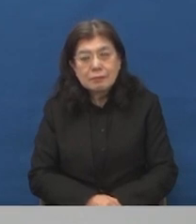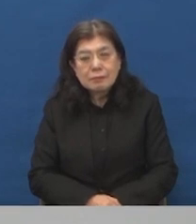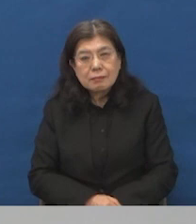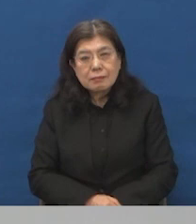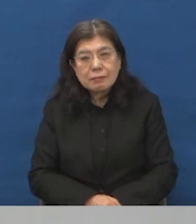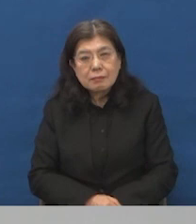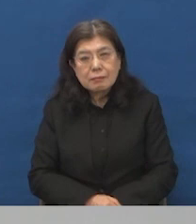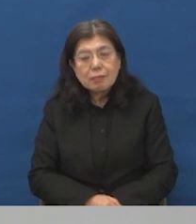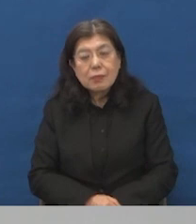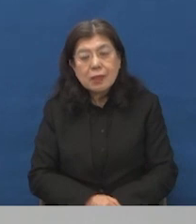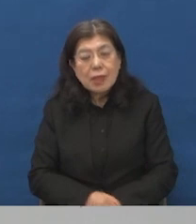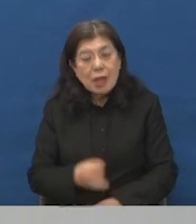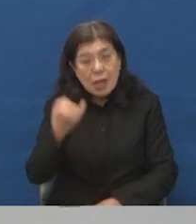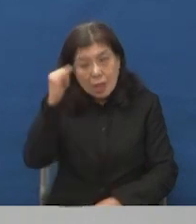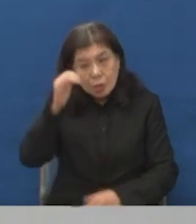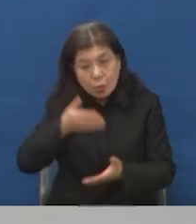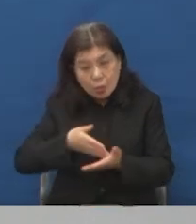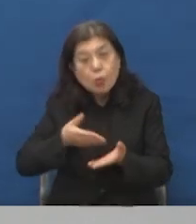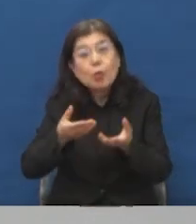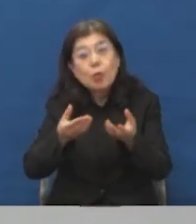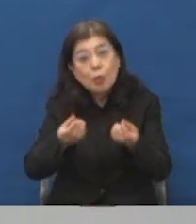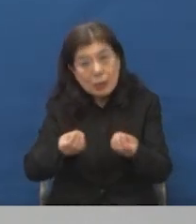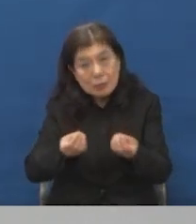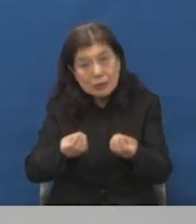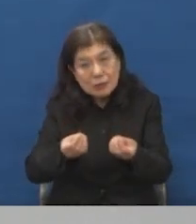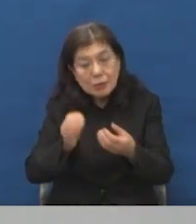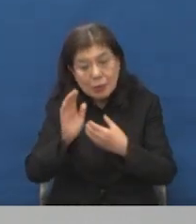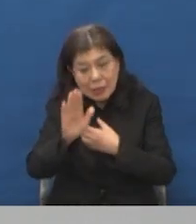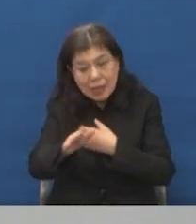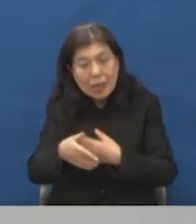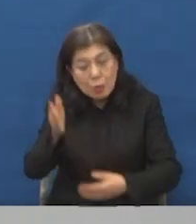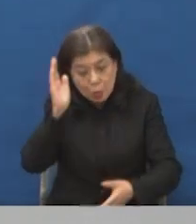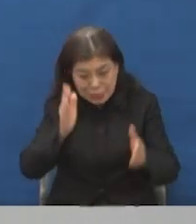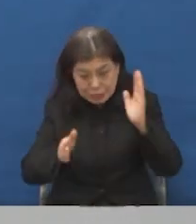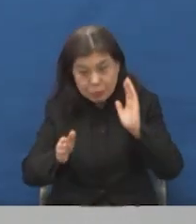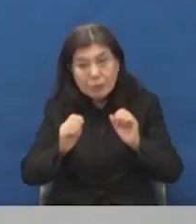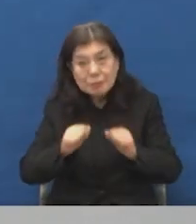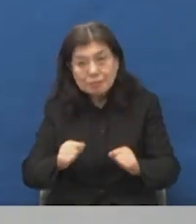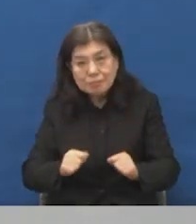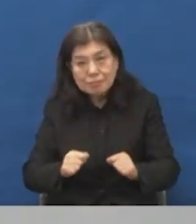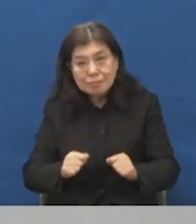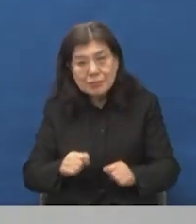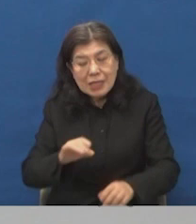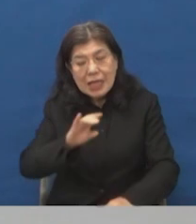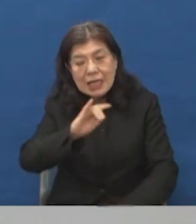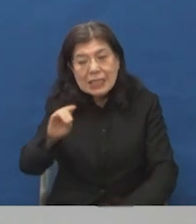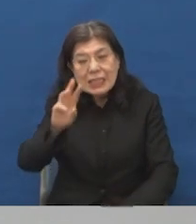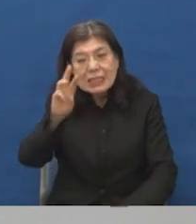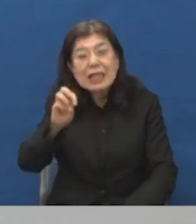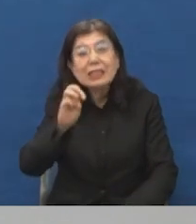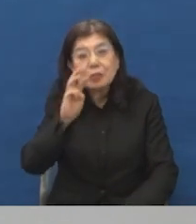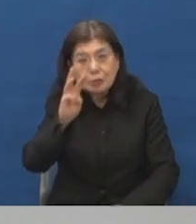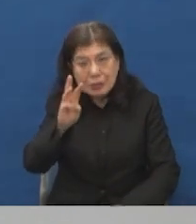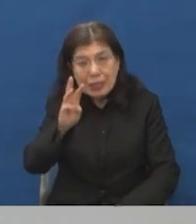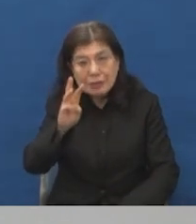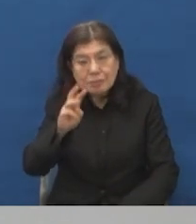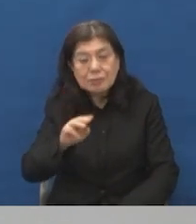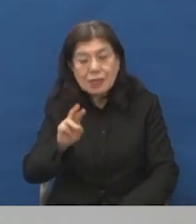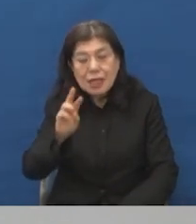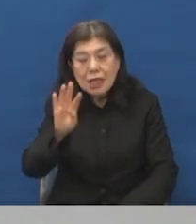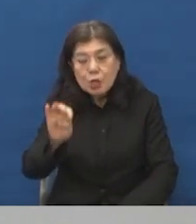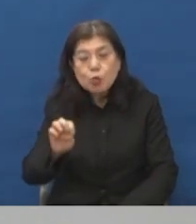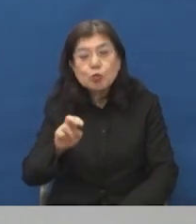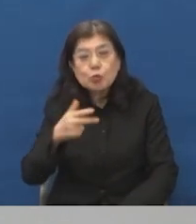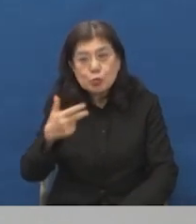これをもって討論を終結いたします。これより表決を取ります。まず、議第33号および議第